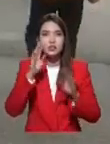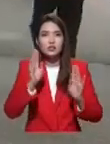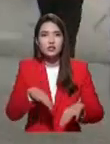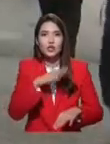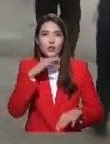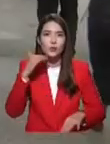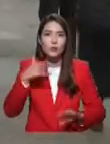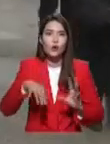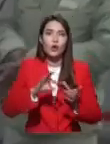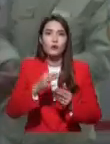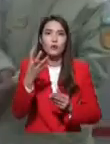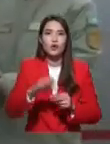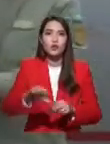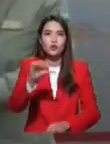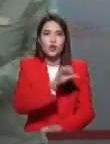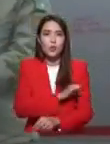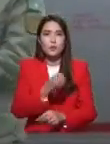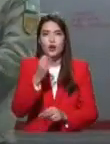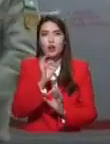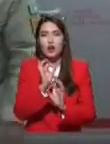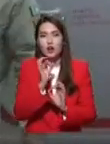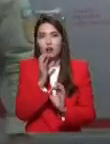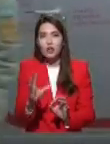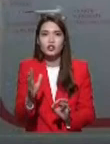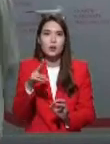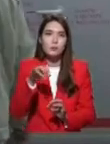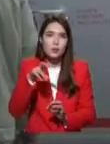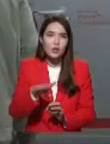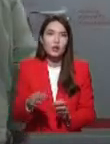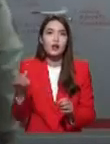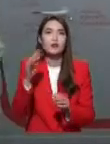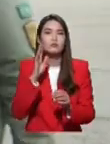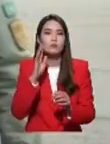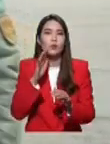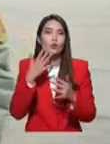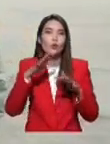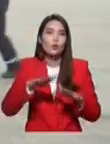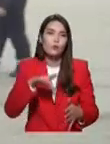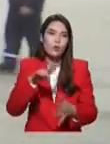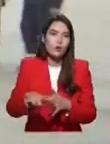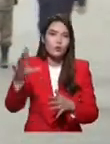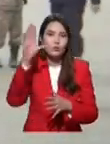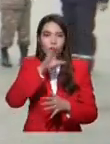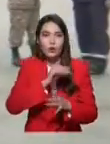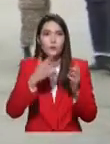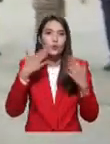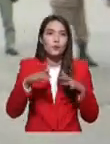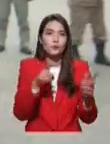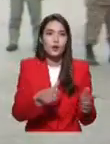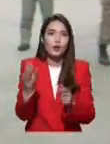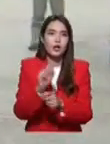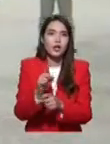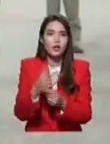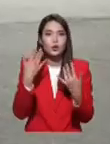полосы всего в 400 метров. Впрочем, хороший пилот такой посадит даже в поле. В этом и задача – подготовить летчиков, готовых к